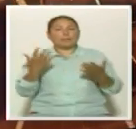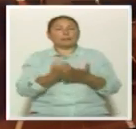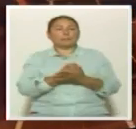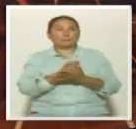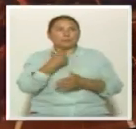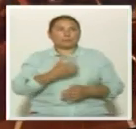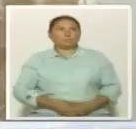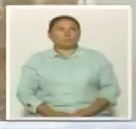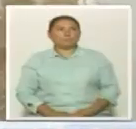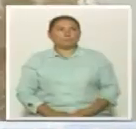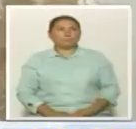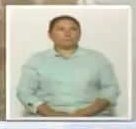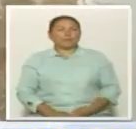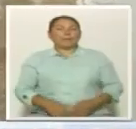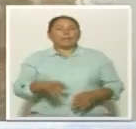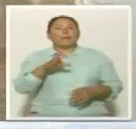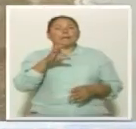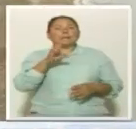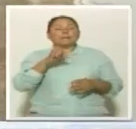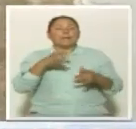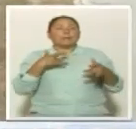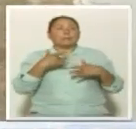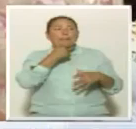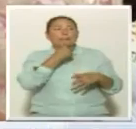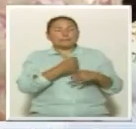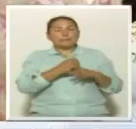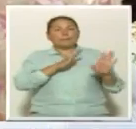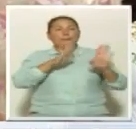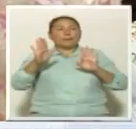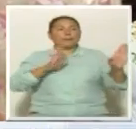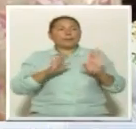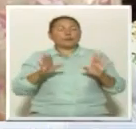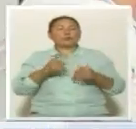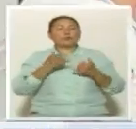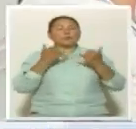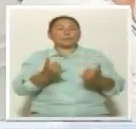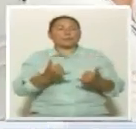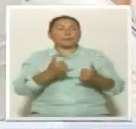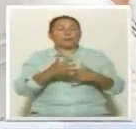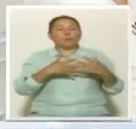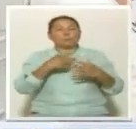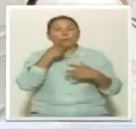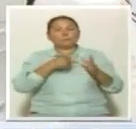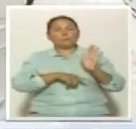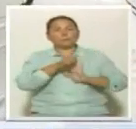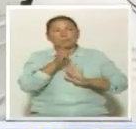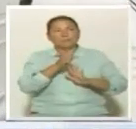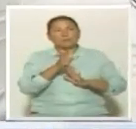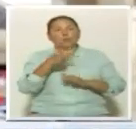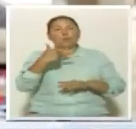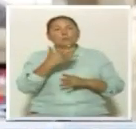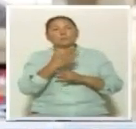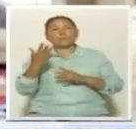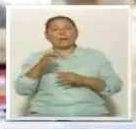білдірді. Салтанатты жиын алдымен мемлекеттік қызметшілер арасында ұйымдастырылған қолөнер көрмесінен басталды. Мұнда 30-ға